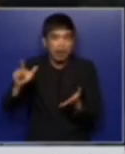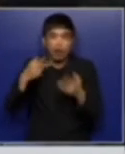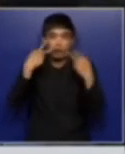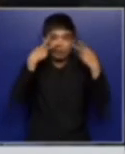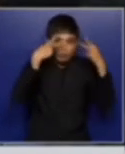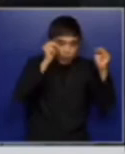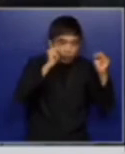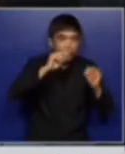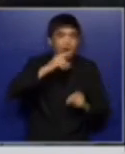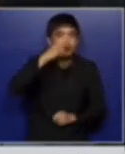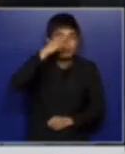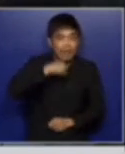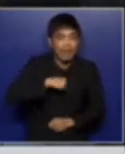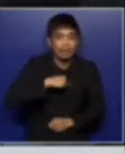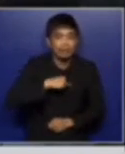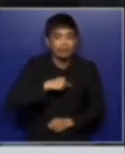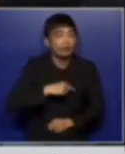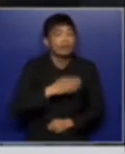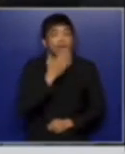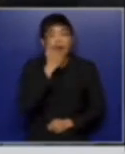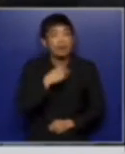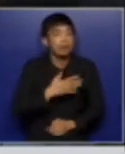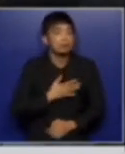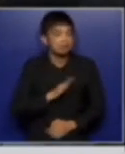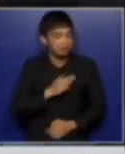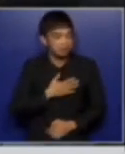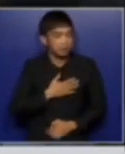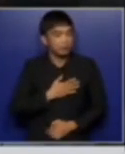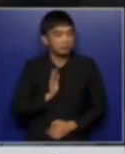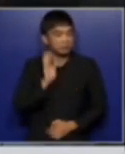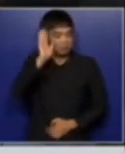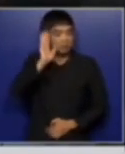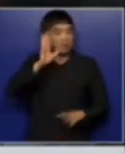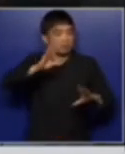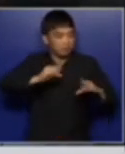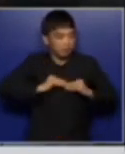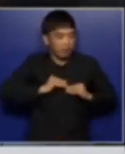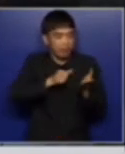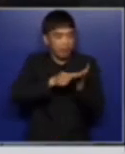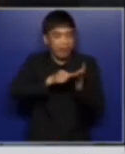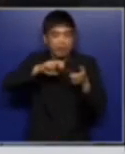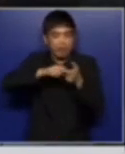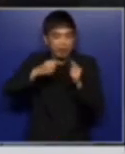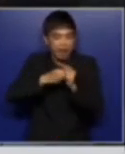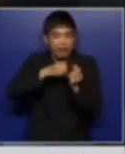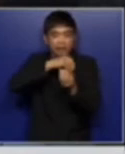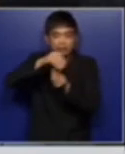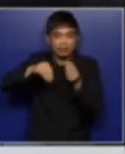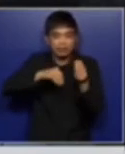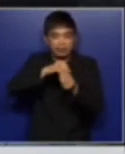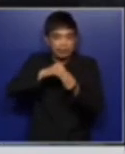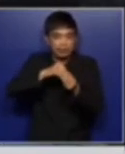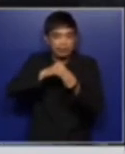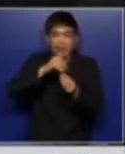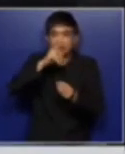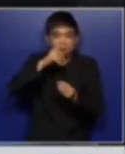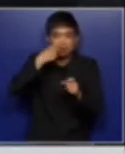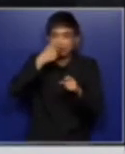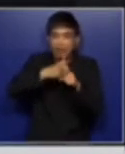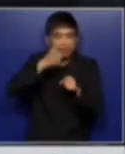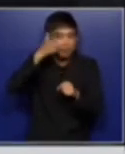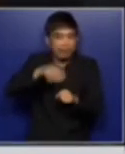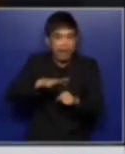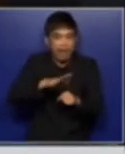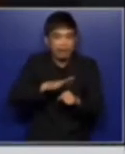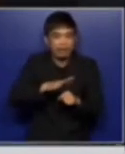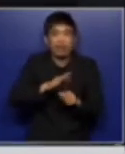เนี่ยไม่แสดงความรับผิดชอบบ้างเหรอครับที่ท่านแก้ปัญหาเศรษฐกิจเนี่ยมีคนฆ่าตั